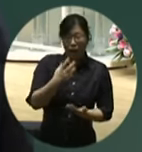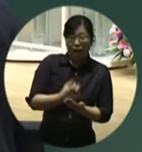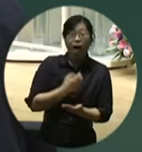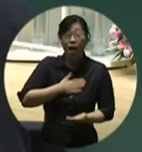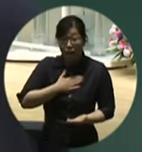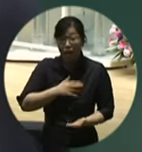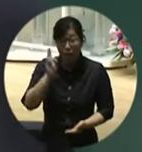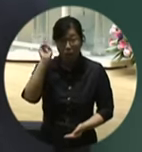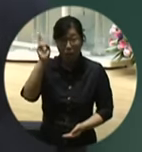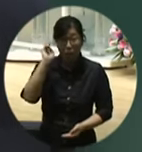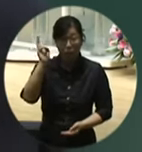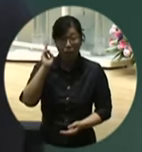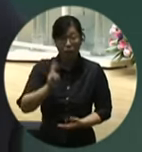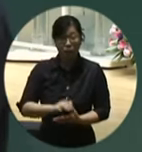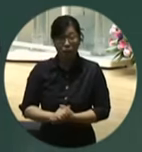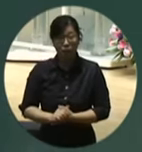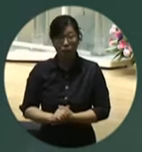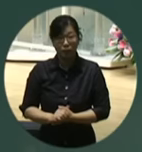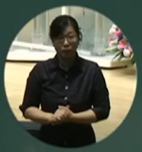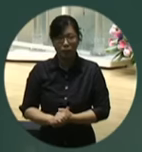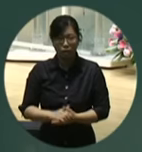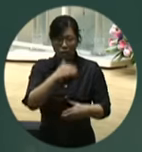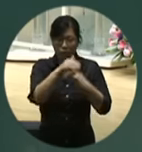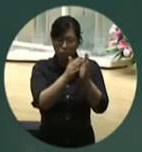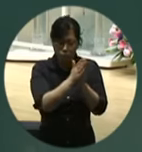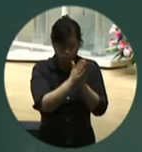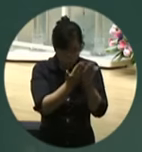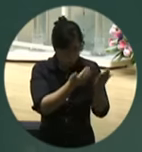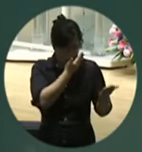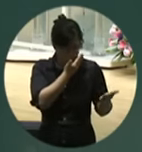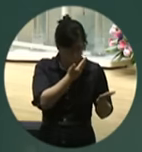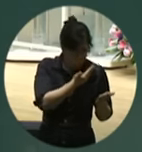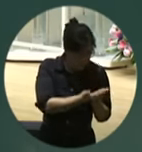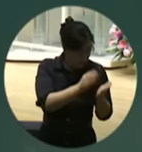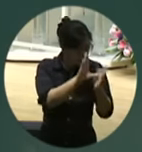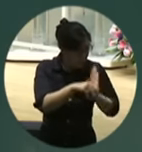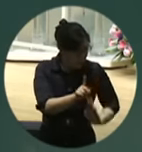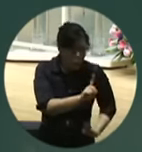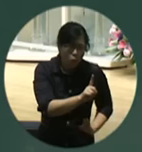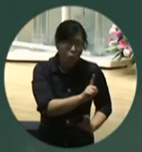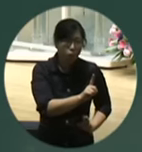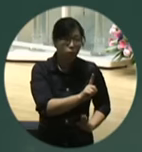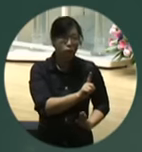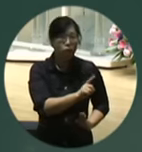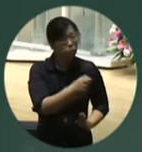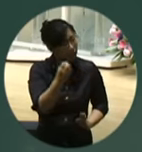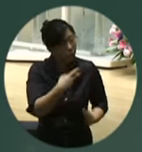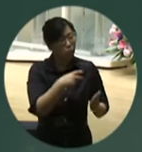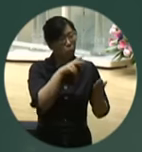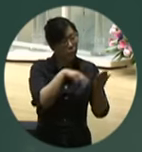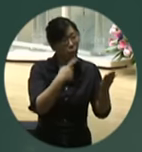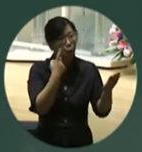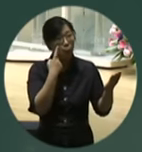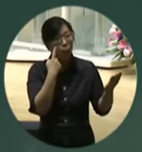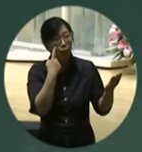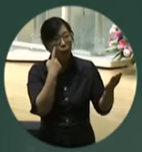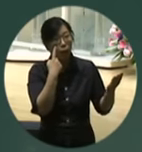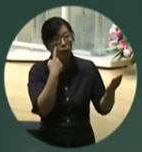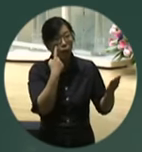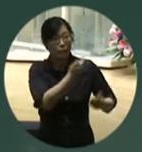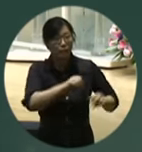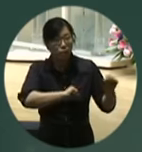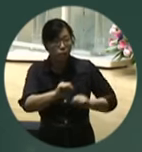you know very well. There's so many of them. 성경에 아주 중요한 시간표들 한번 보세요. And look at the very important time schedules that's in the Bible. 드디어 전도 운동이